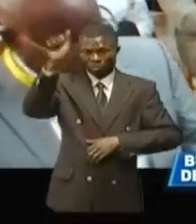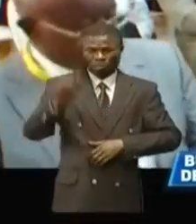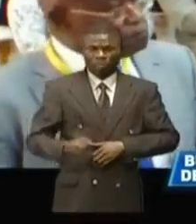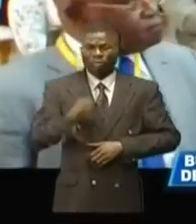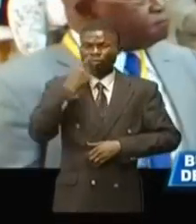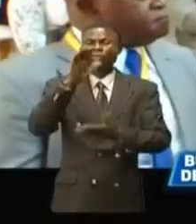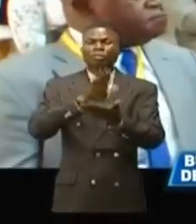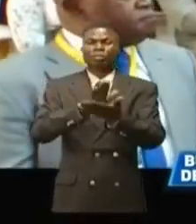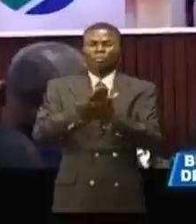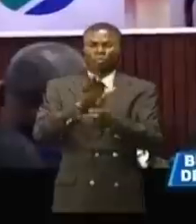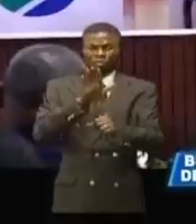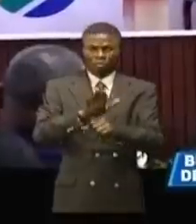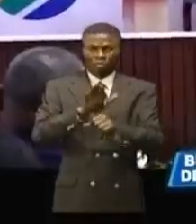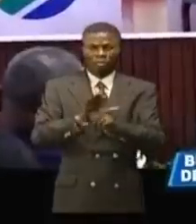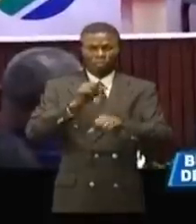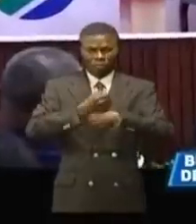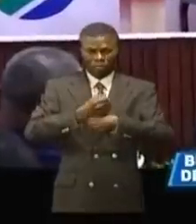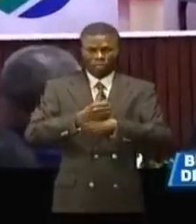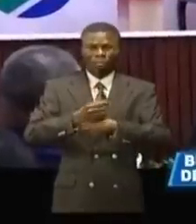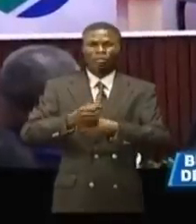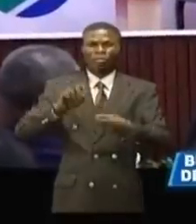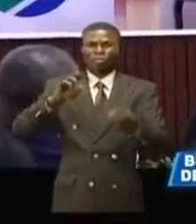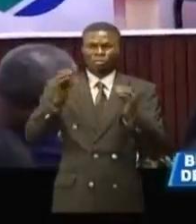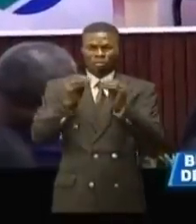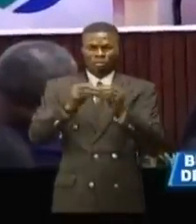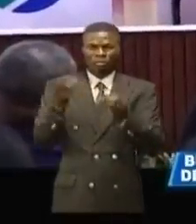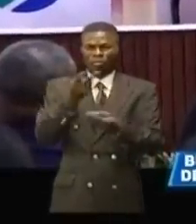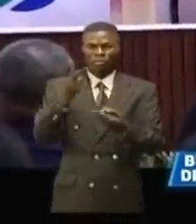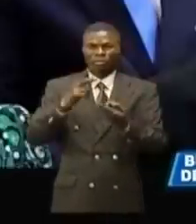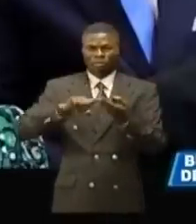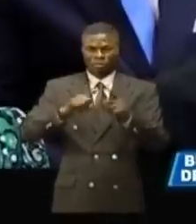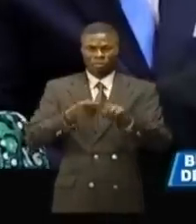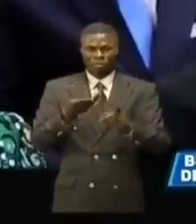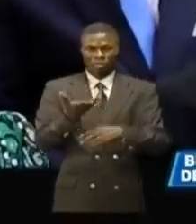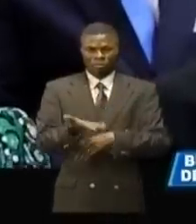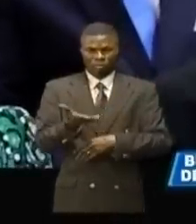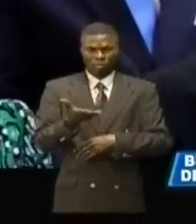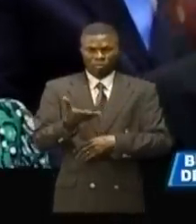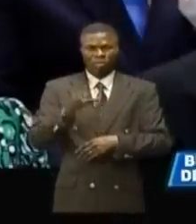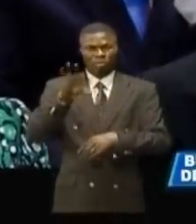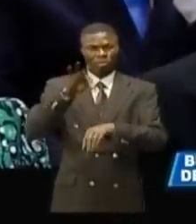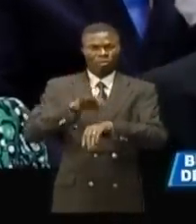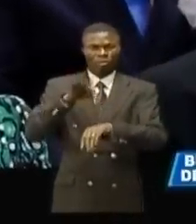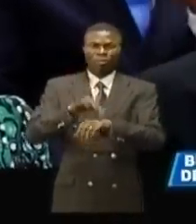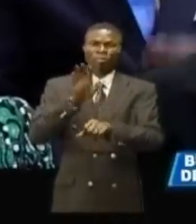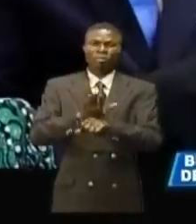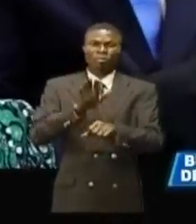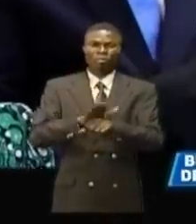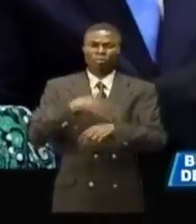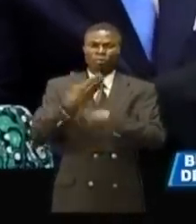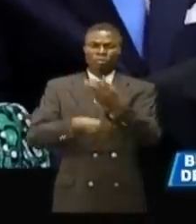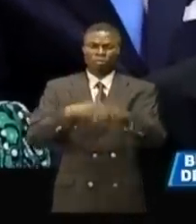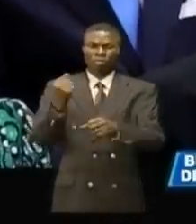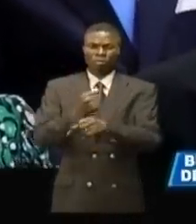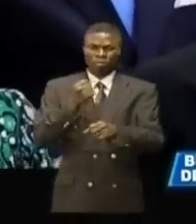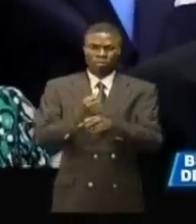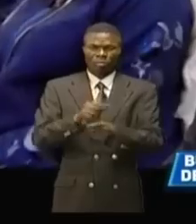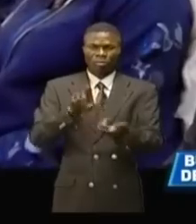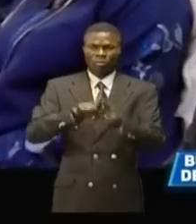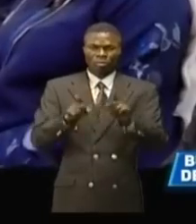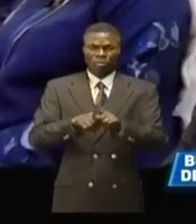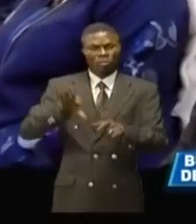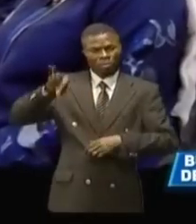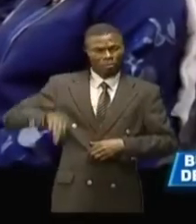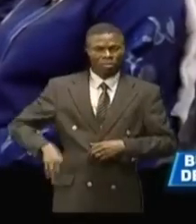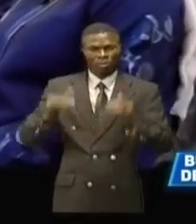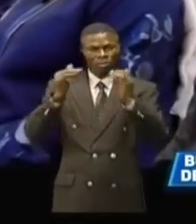d'État d'avoir institué ces forums économiques cadre idéal des opportunités d'affaires et d'investissement